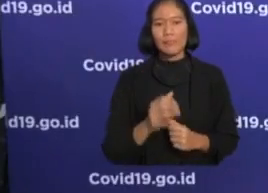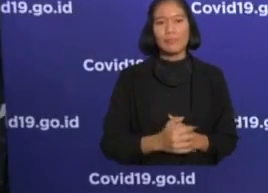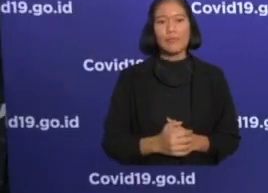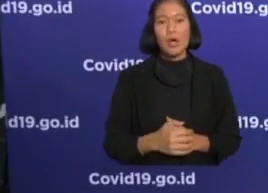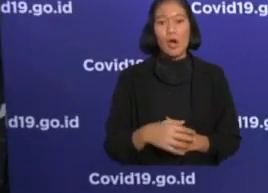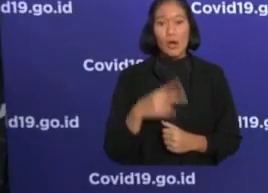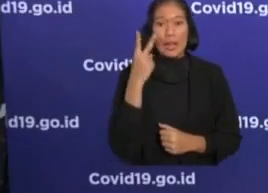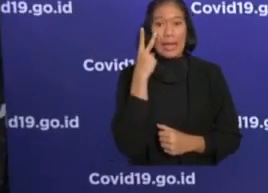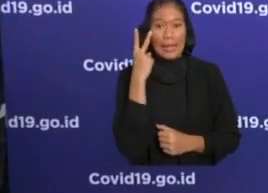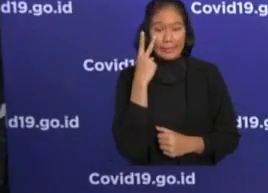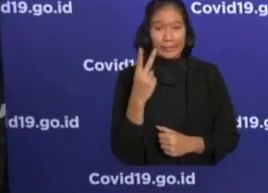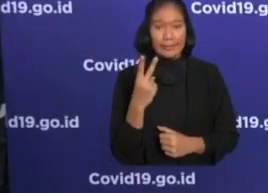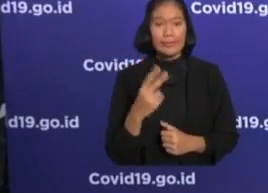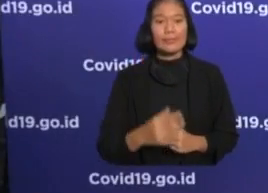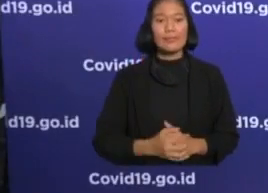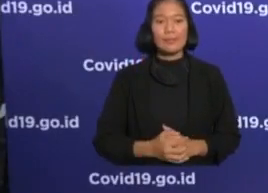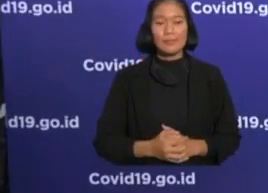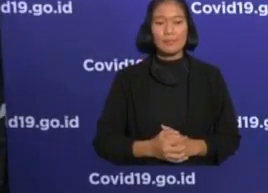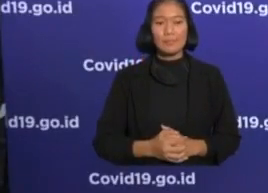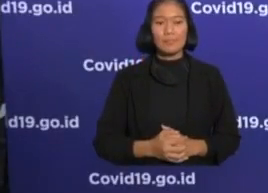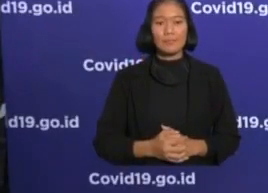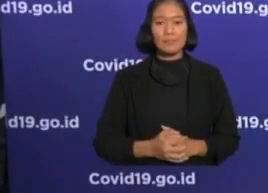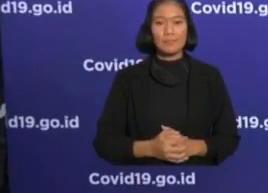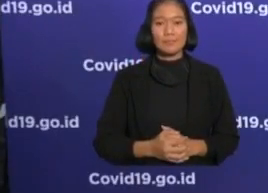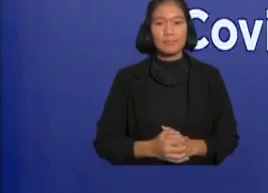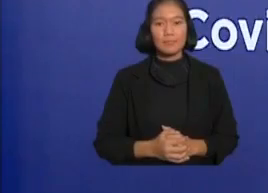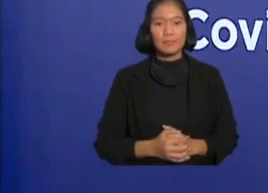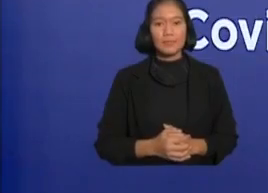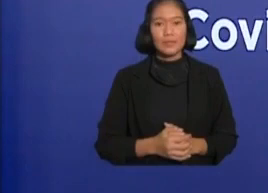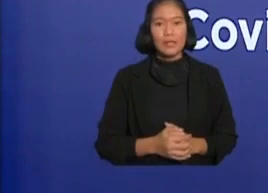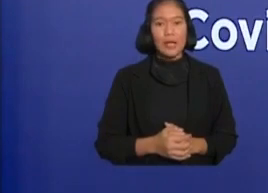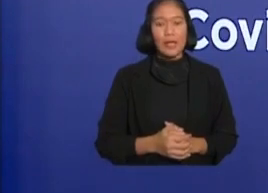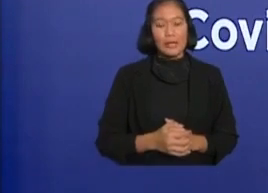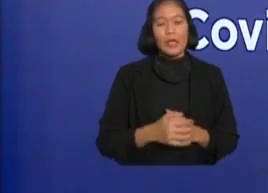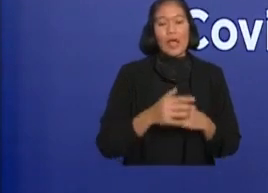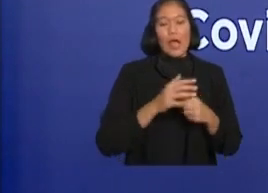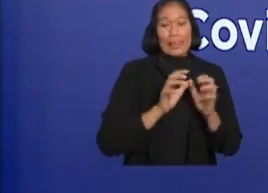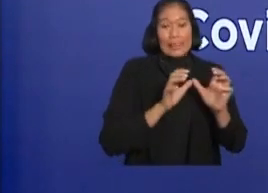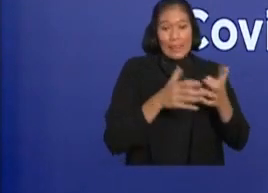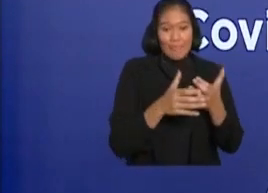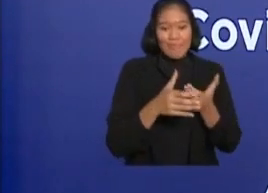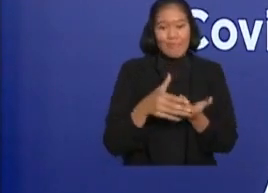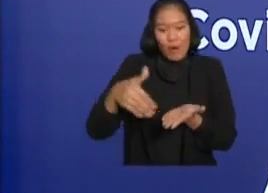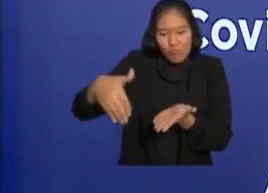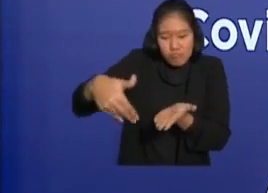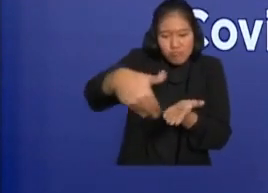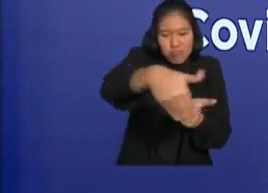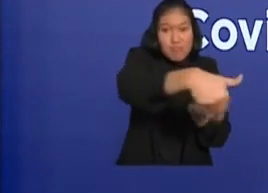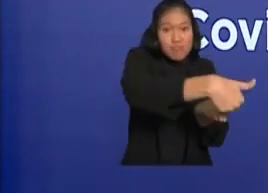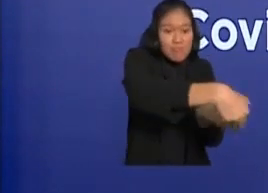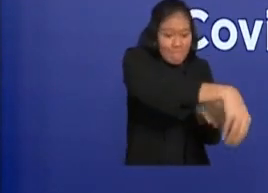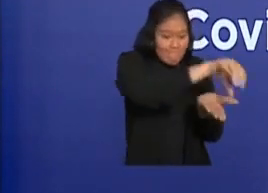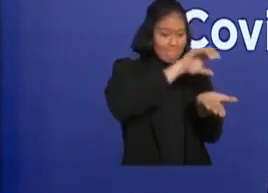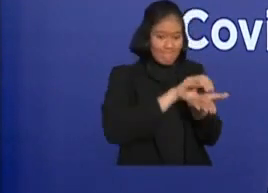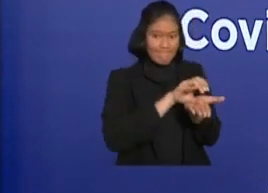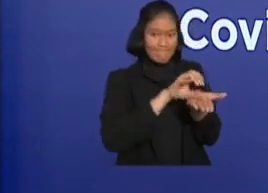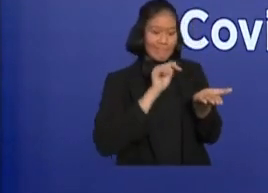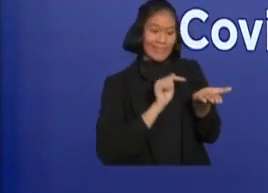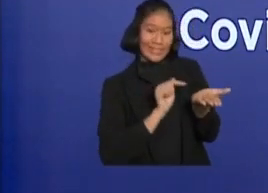kita lihat dari eh data-data yang kami kumpulkan maka kami ingin